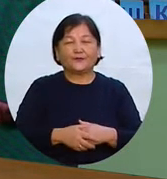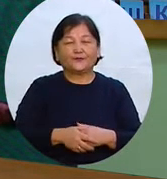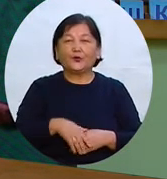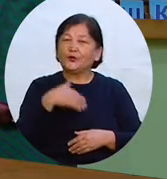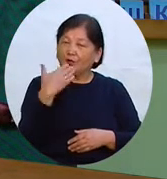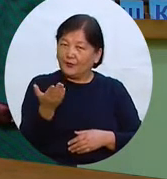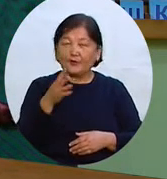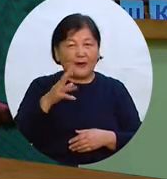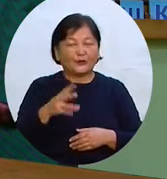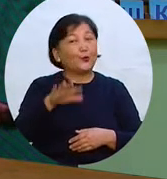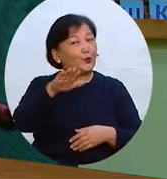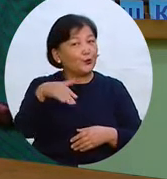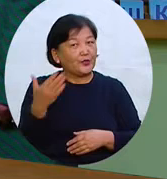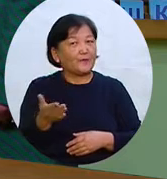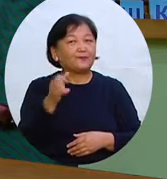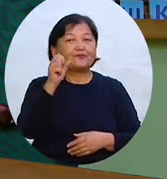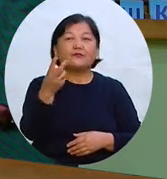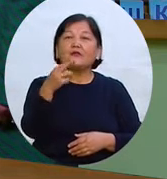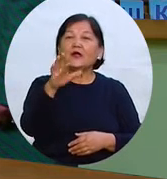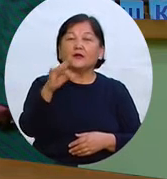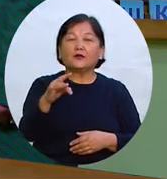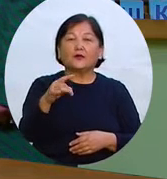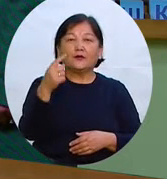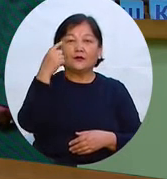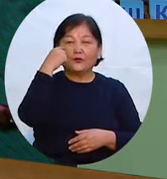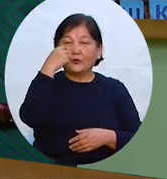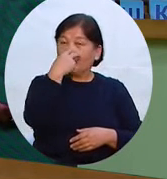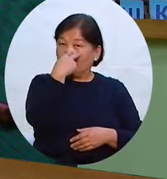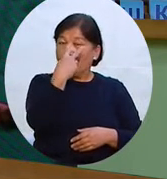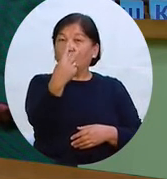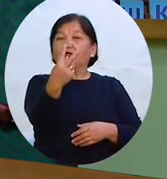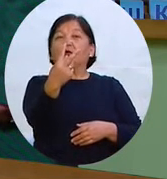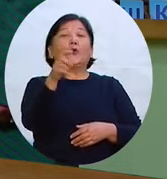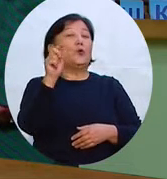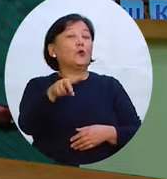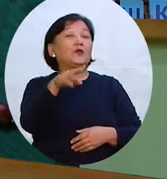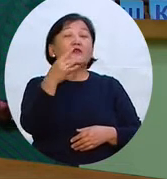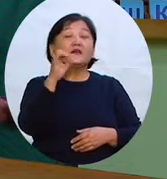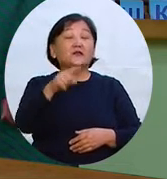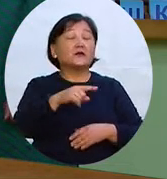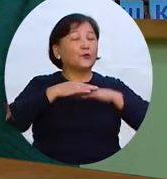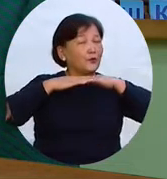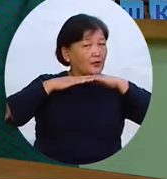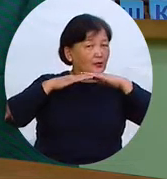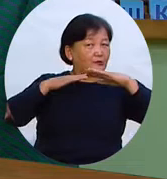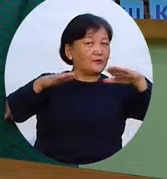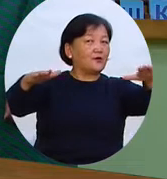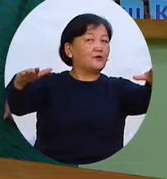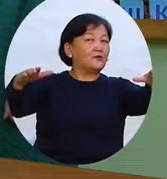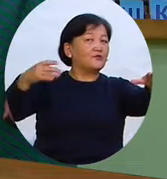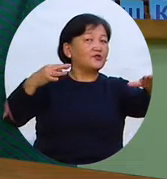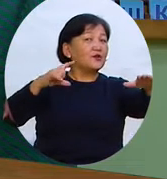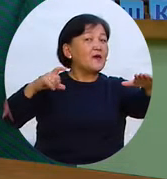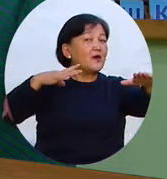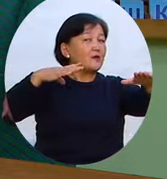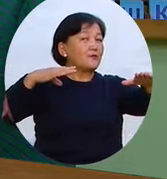хүүхдүүдээ алтар гэдэг нь болохоор мэдээ сураг тасрах гэж байна. Иргэн тойрон чимээ алтарна гэж сая